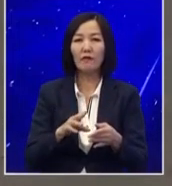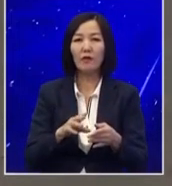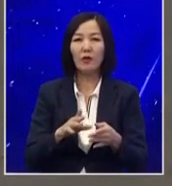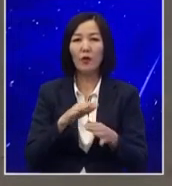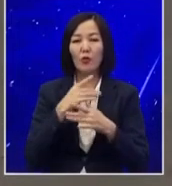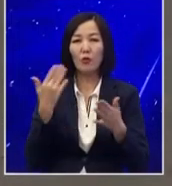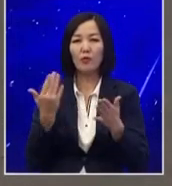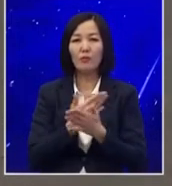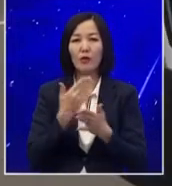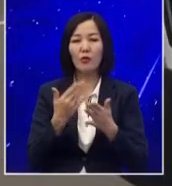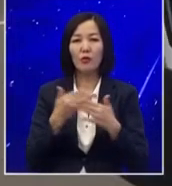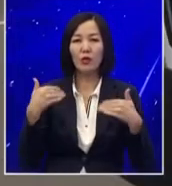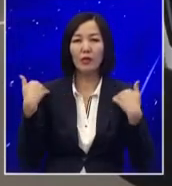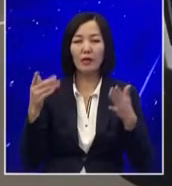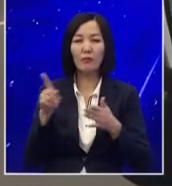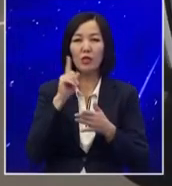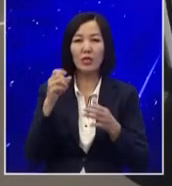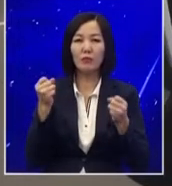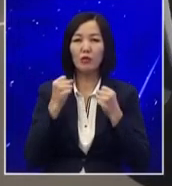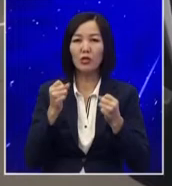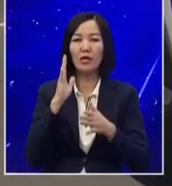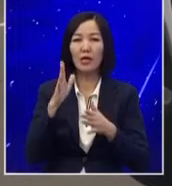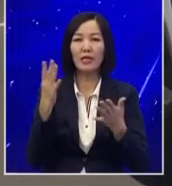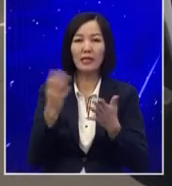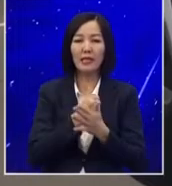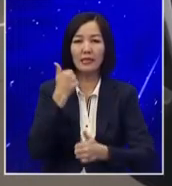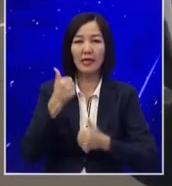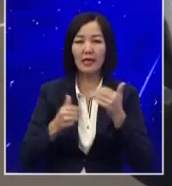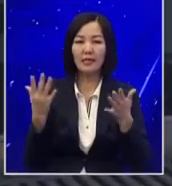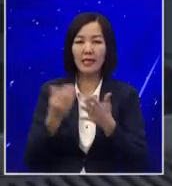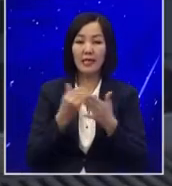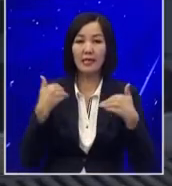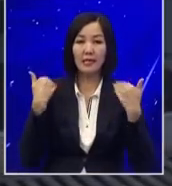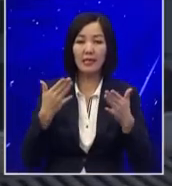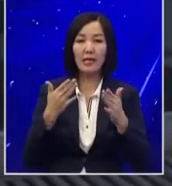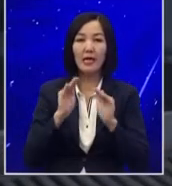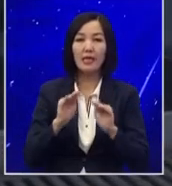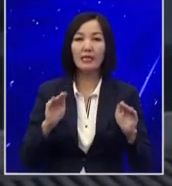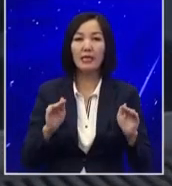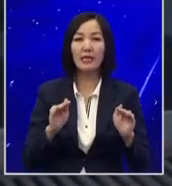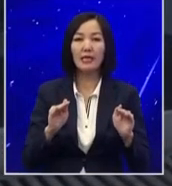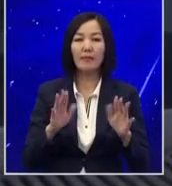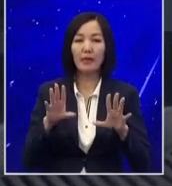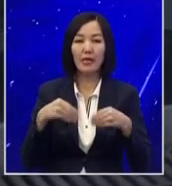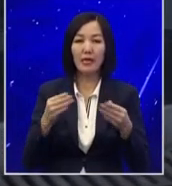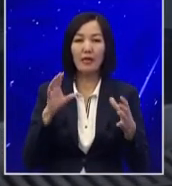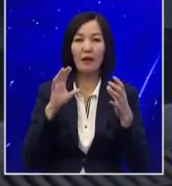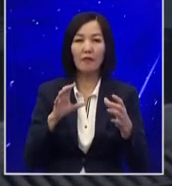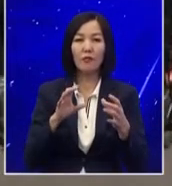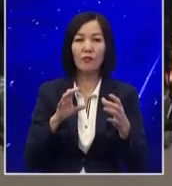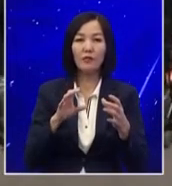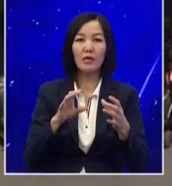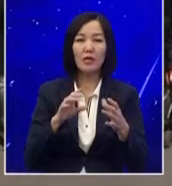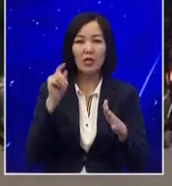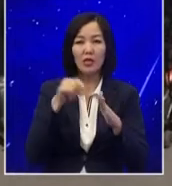Ерекешев көп қуанышымен құттықтап, жас спортшыларға алдағы сайыстарда сәттілік тіледі. Шәкірттер елгіне берілген шағын